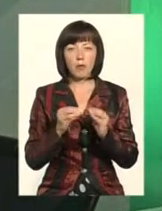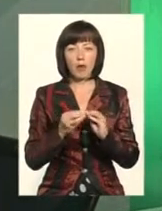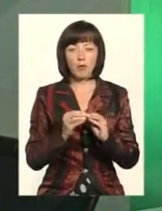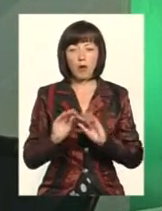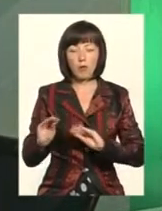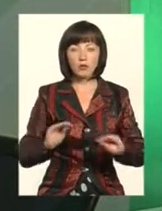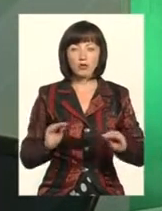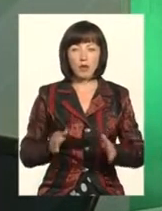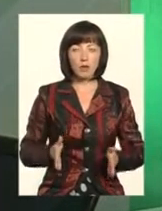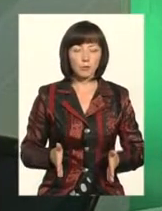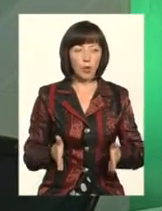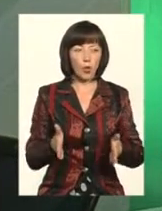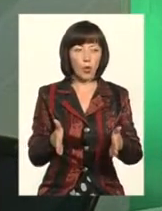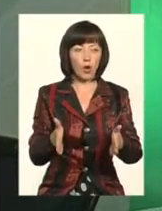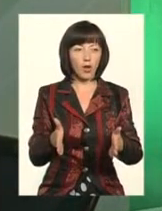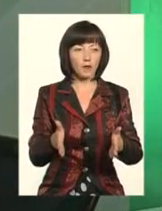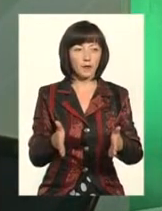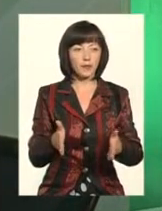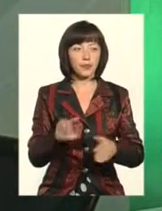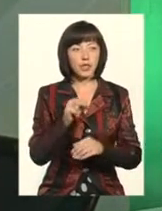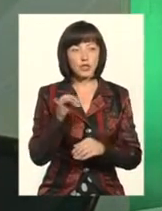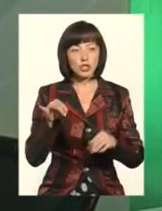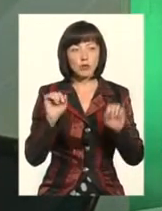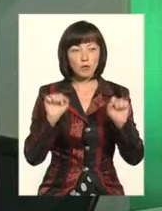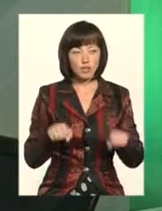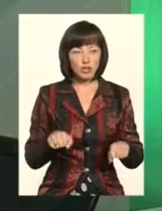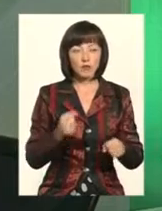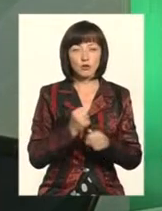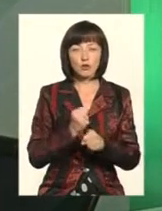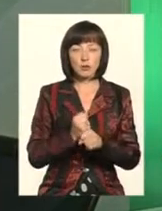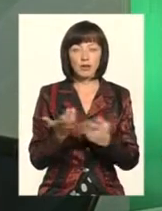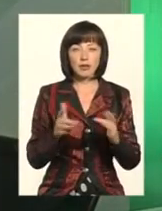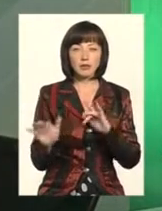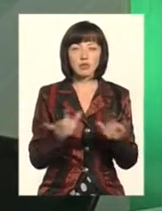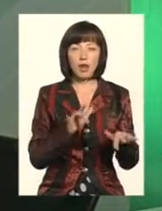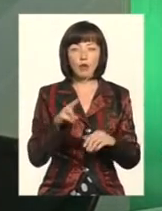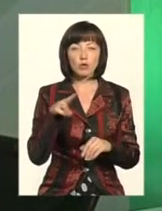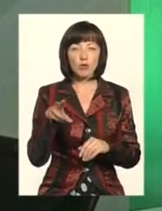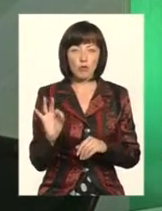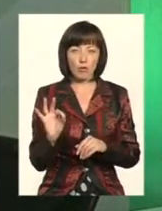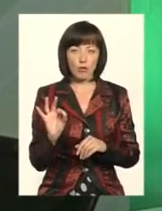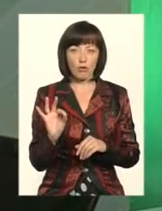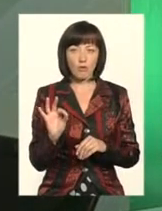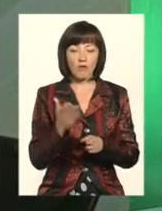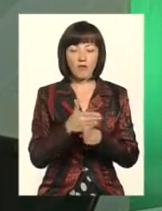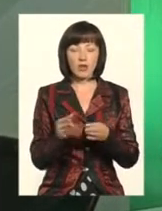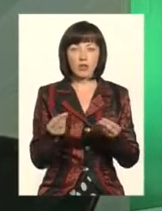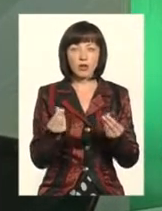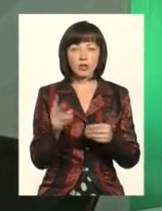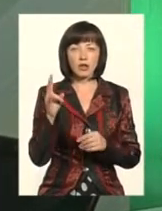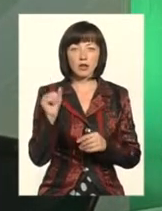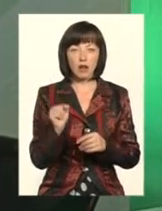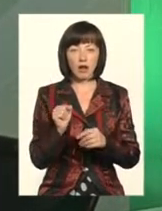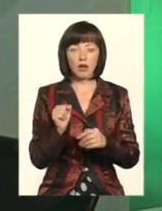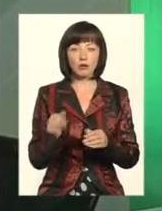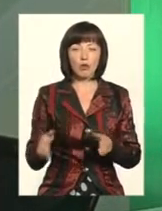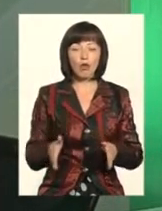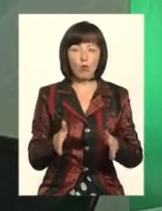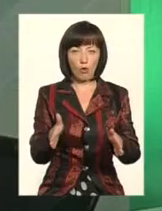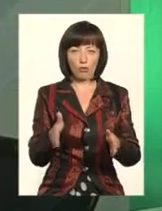облаштуванням дороги. Чи можливо вжити якісь заходи по виділенню коштів на організацію